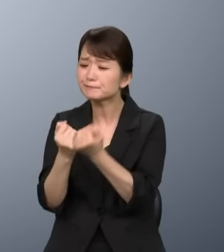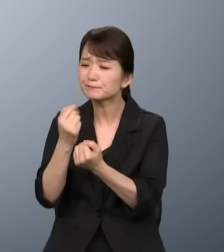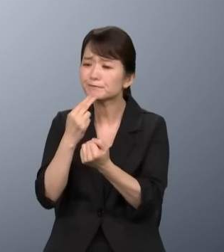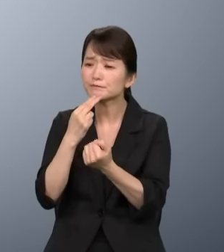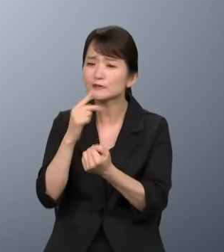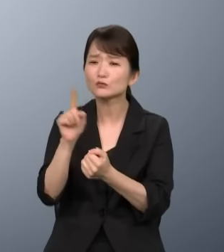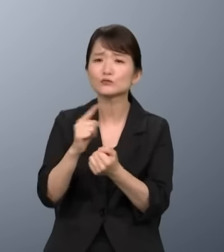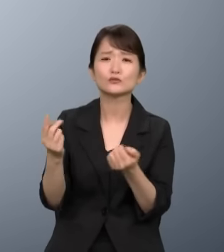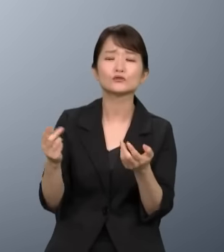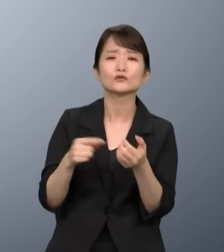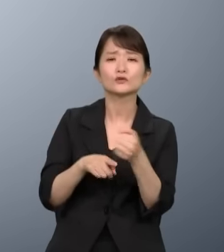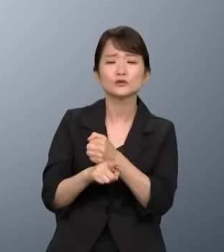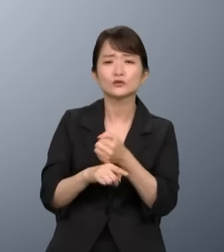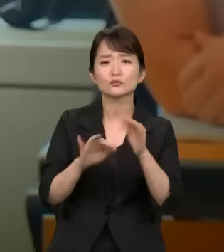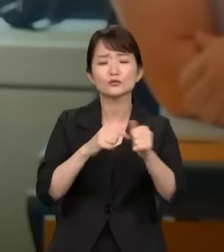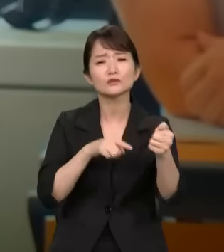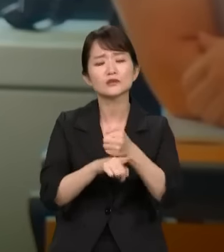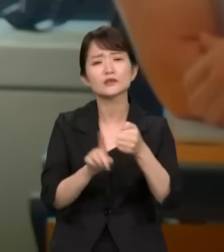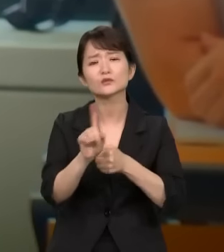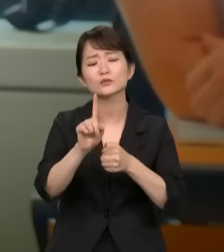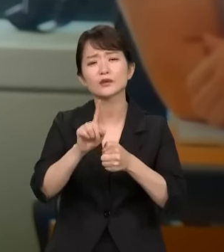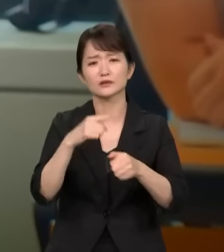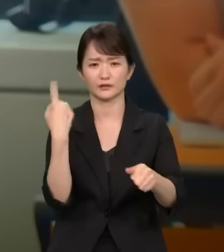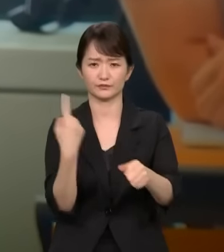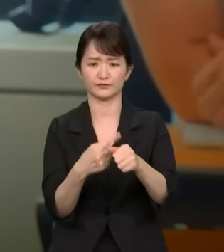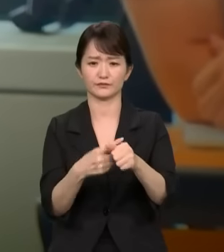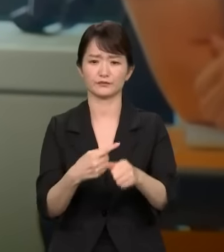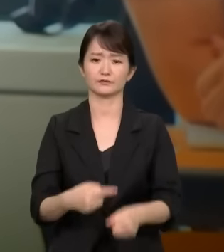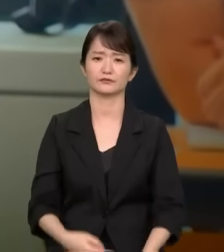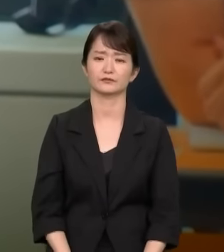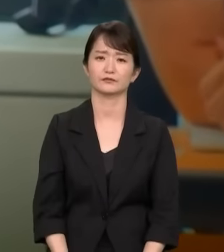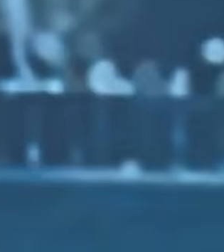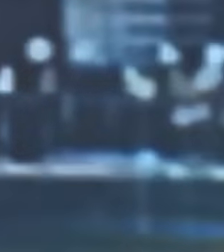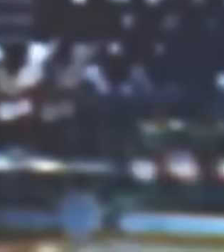국민을 설득하느냐고 비판했습니다. JTBC 하혜비입니다.